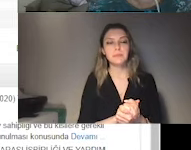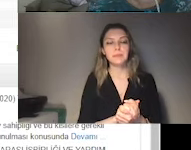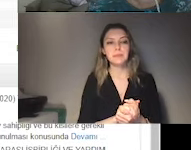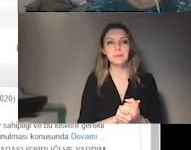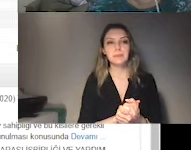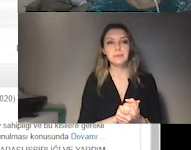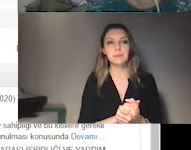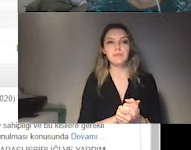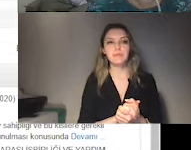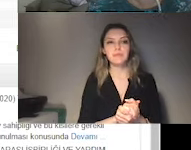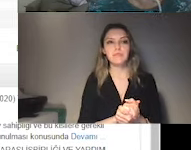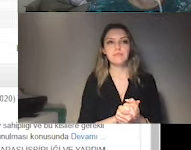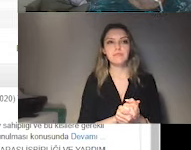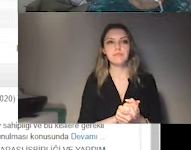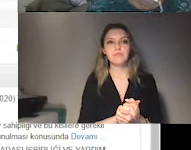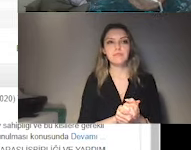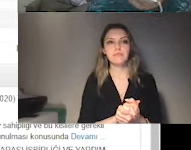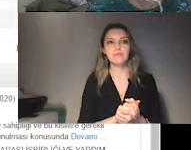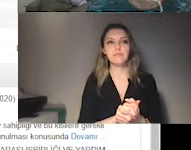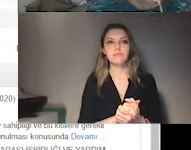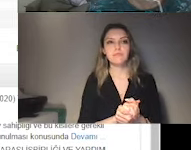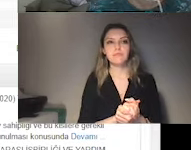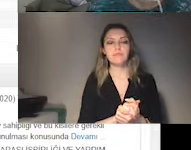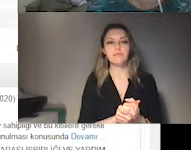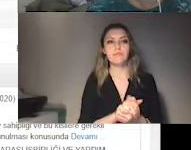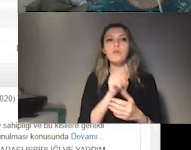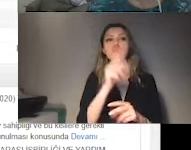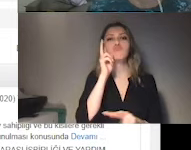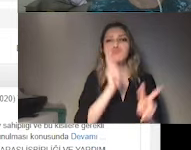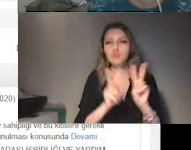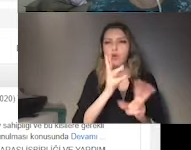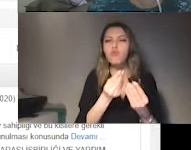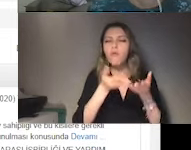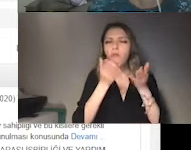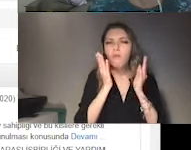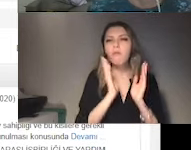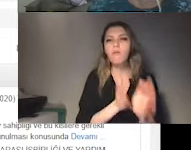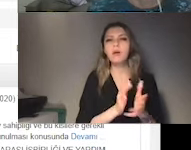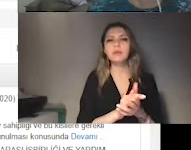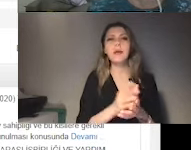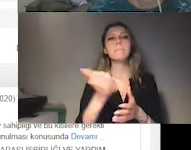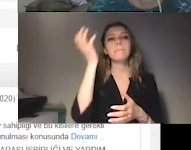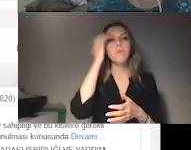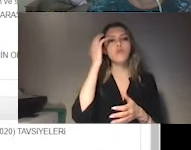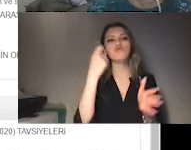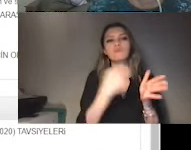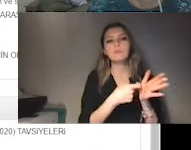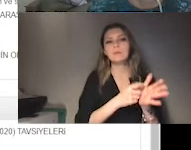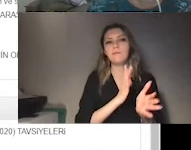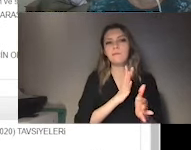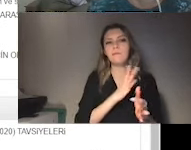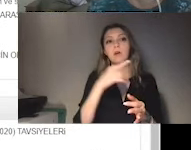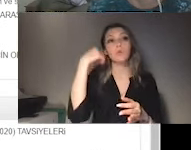Bunun içerisinde gördüğünüz üzere çok sayıda başlık var. Düşünce,